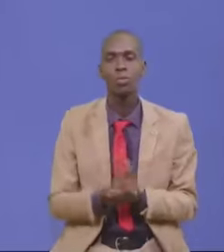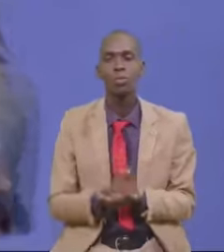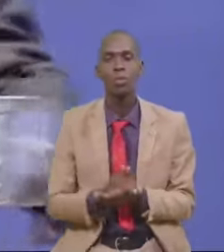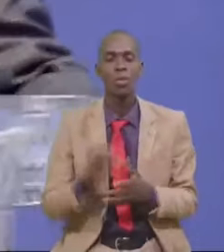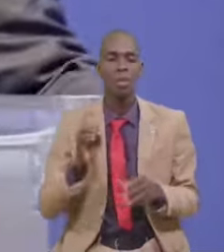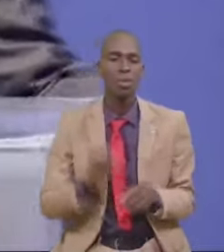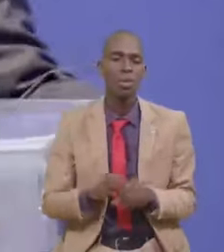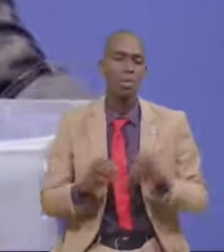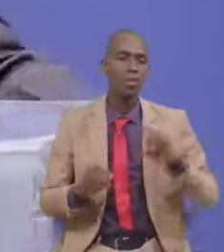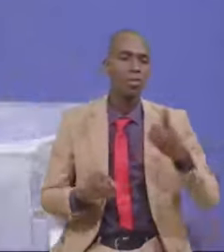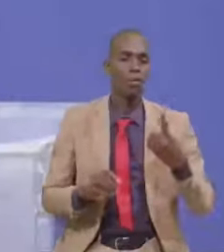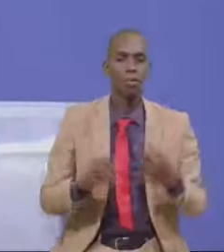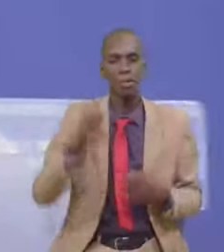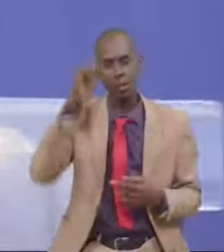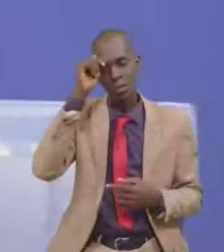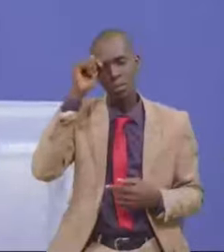En